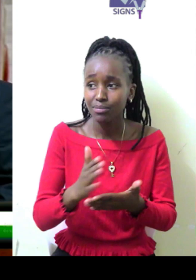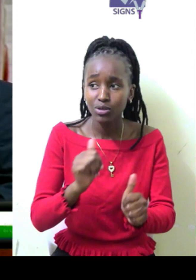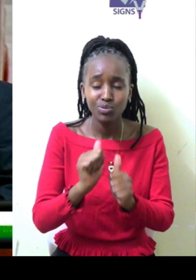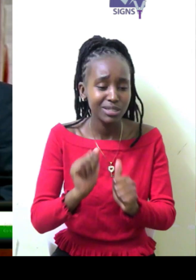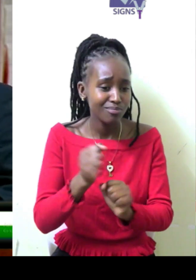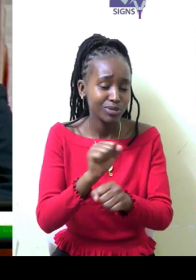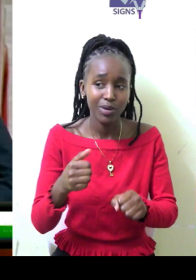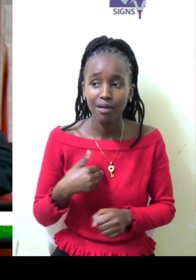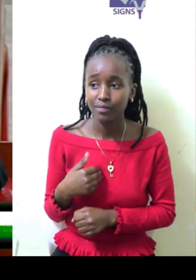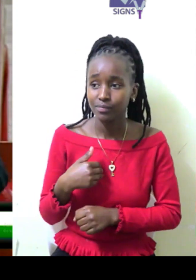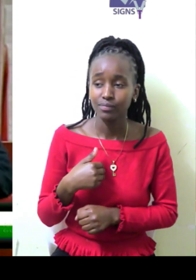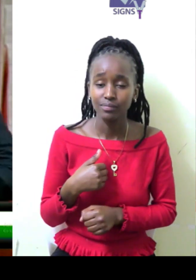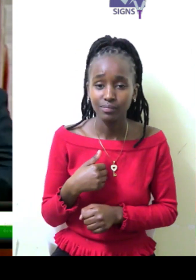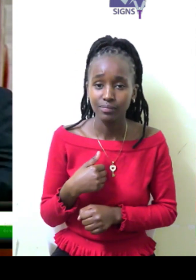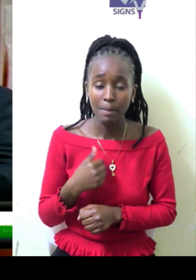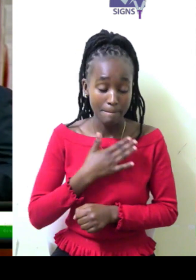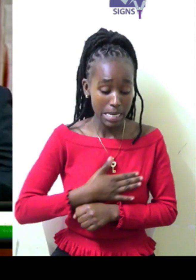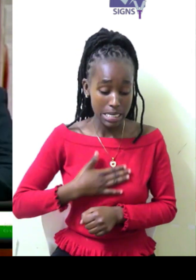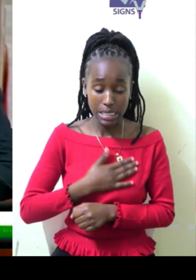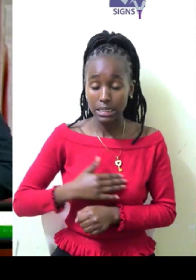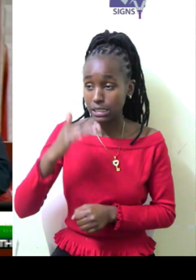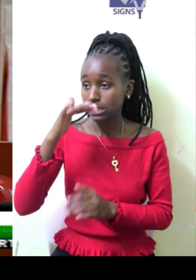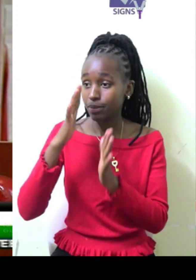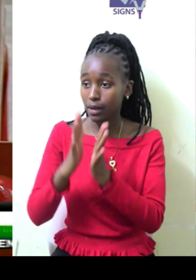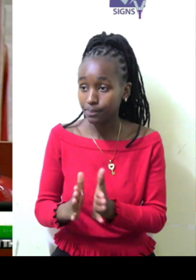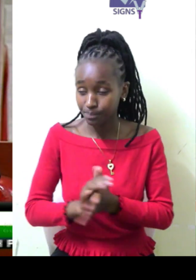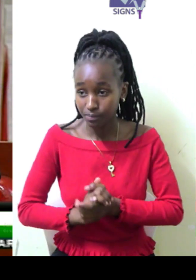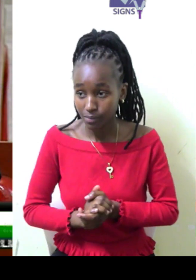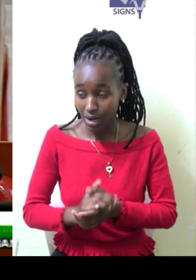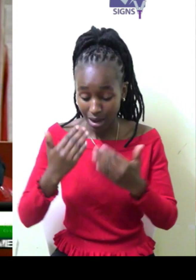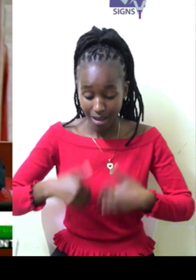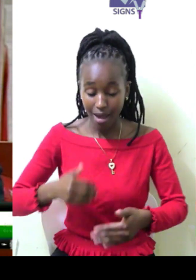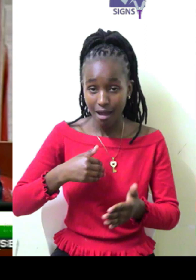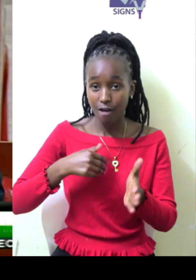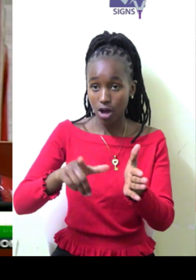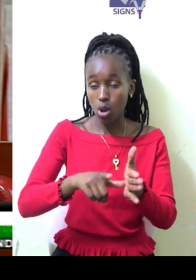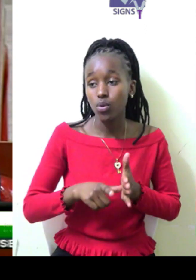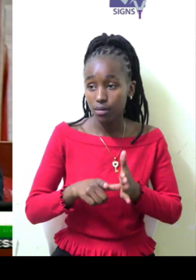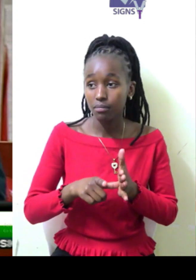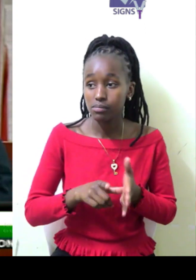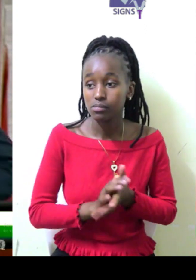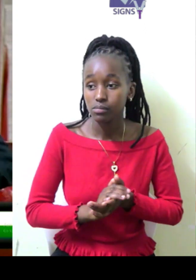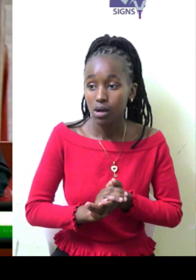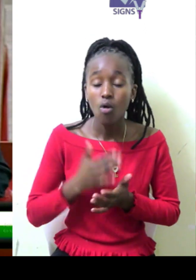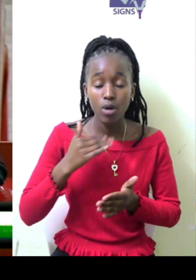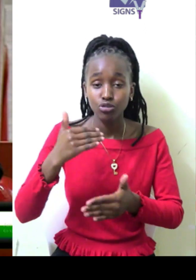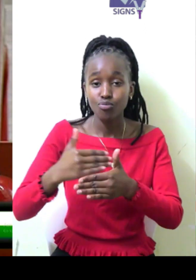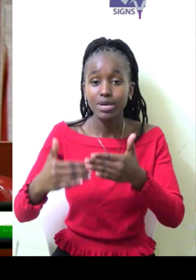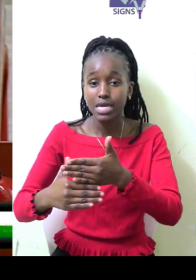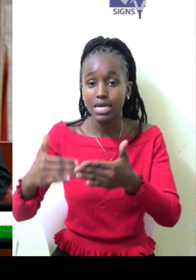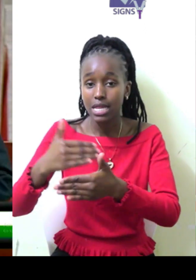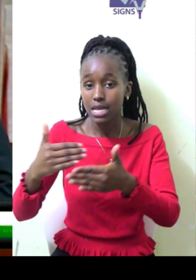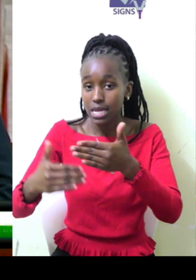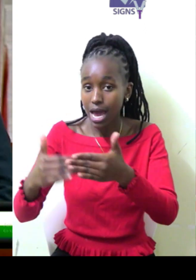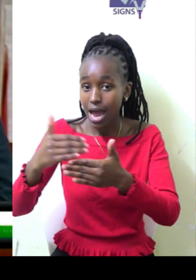Kwa hivyo mimi sahihi Bwana Spika, unajua nimechukua mkopo wa nyumba na ninakatiwa katika mshahara